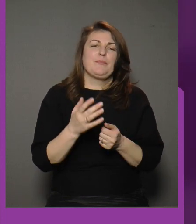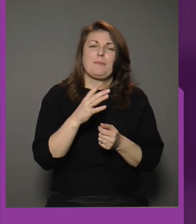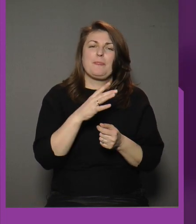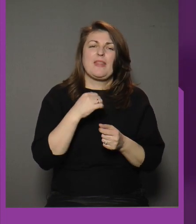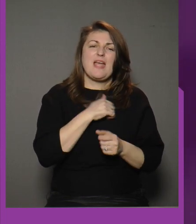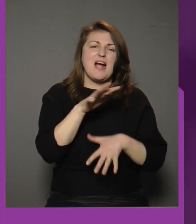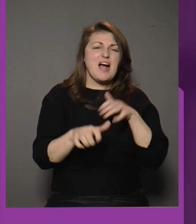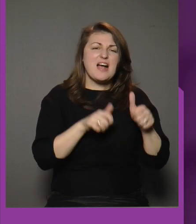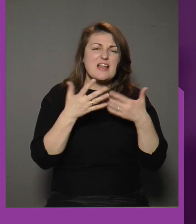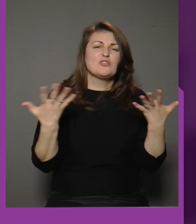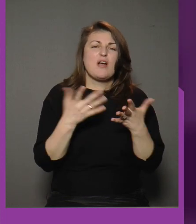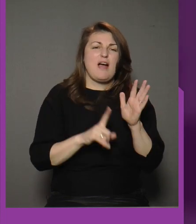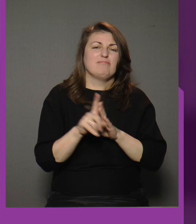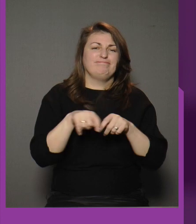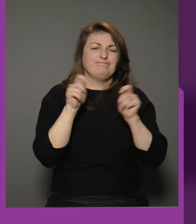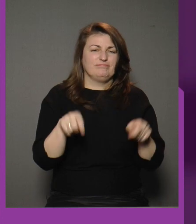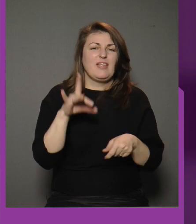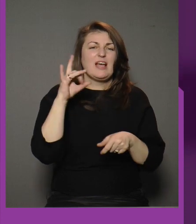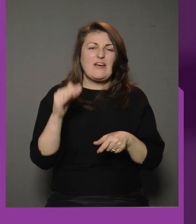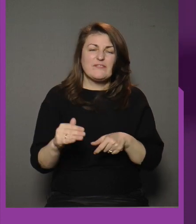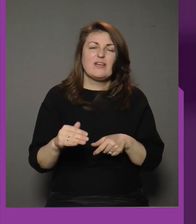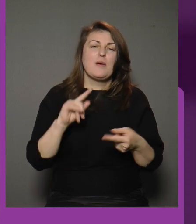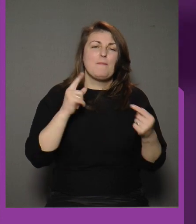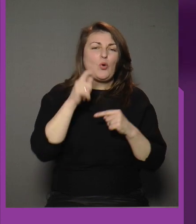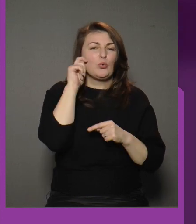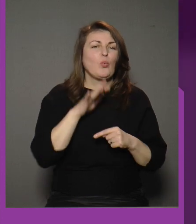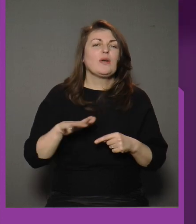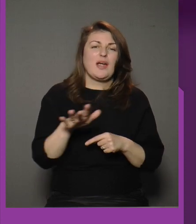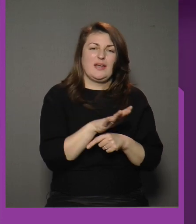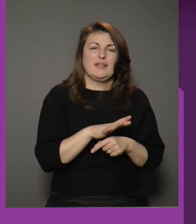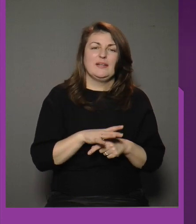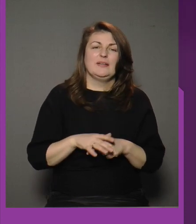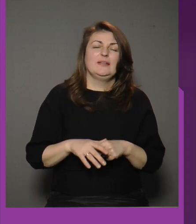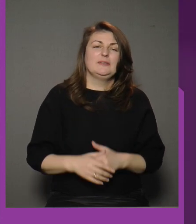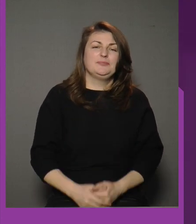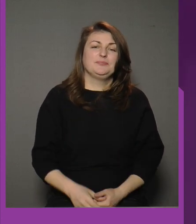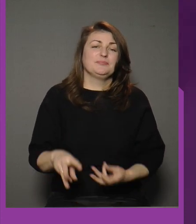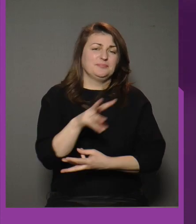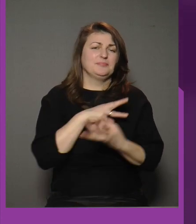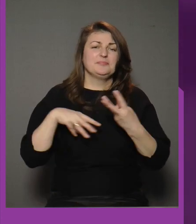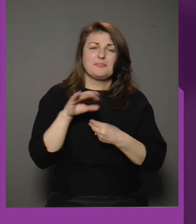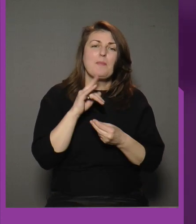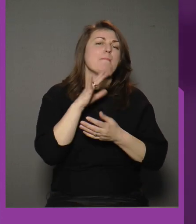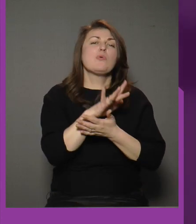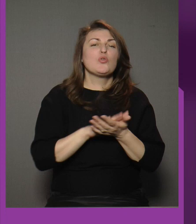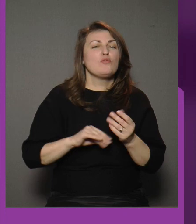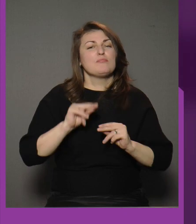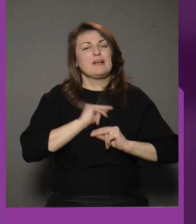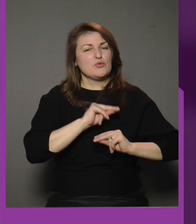агресію, яка розв'язала Російська Федерація проти України, ми продовжуємо